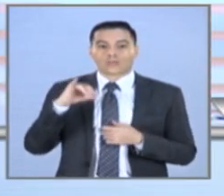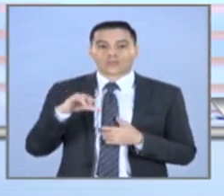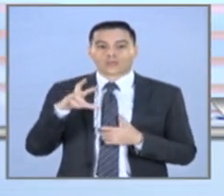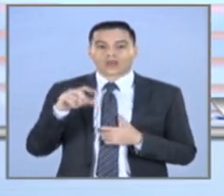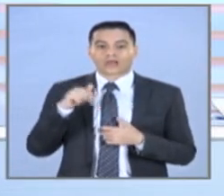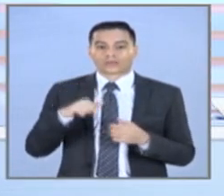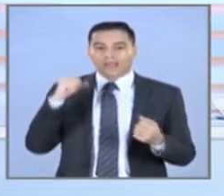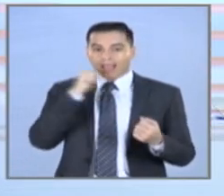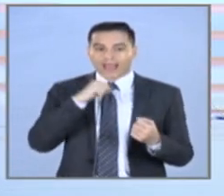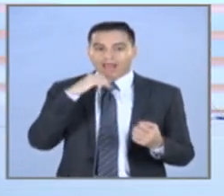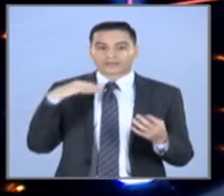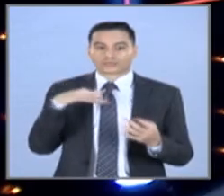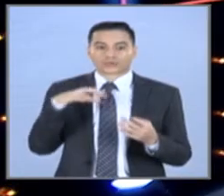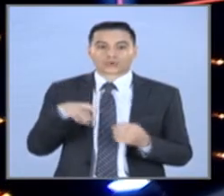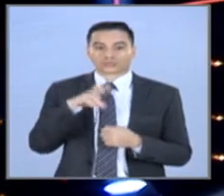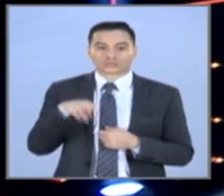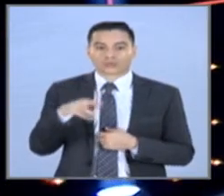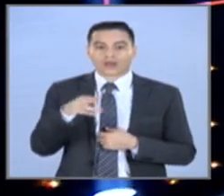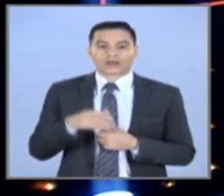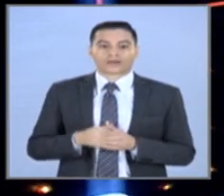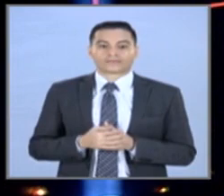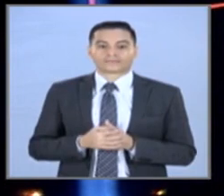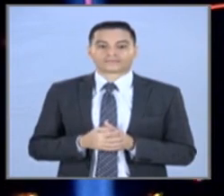أغاني موسيقى والسؤال هو: